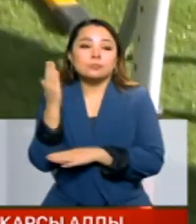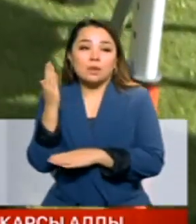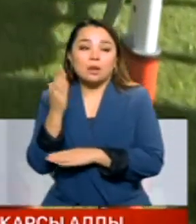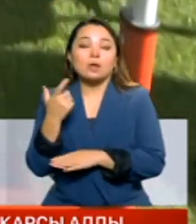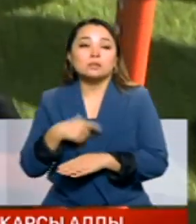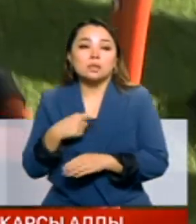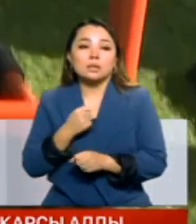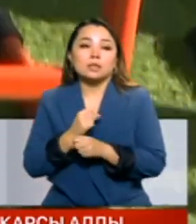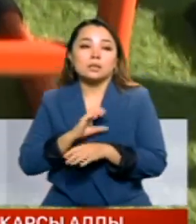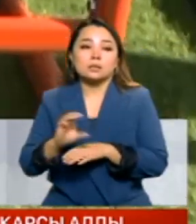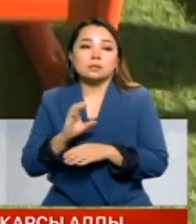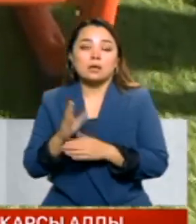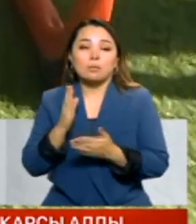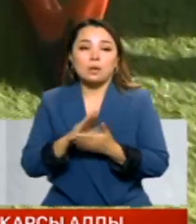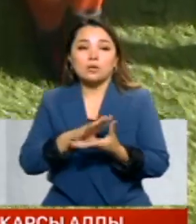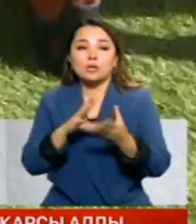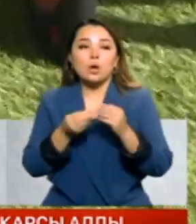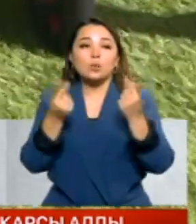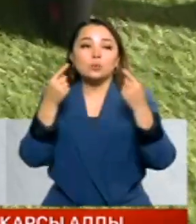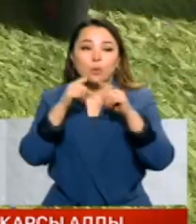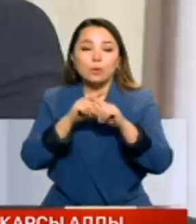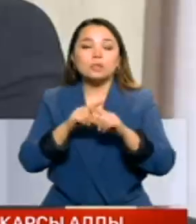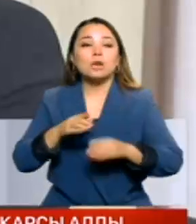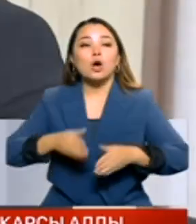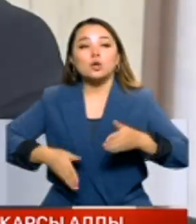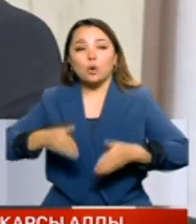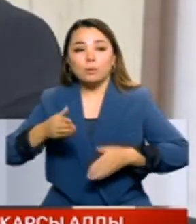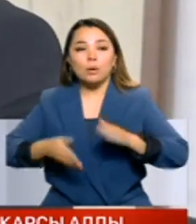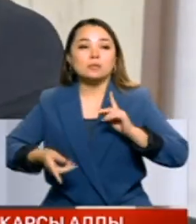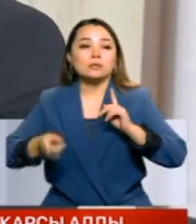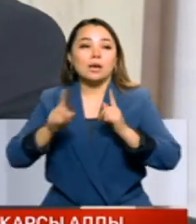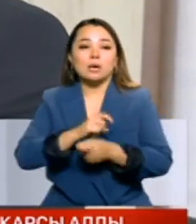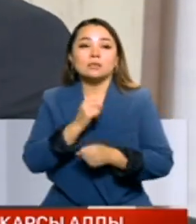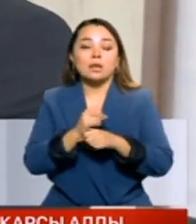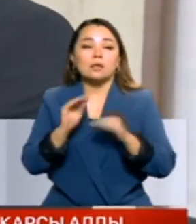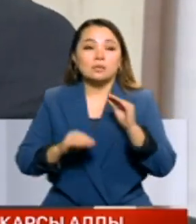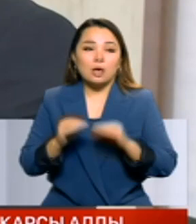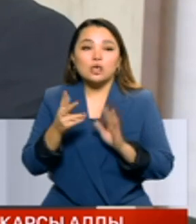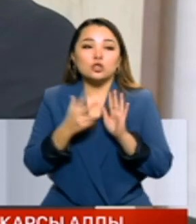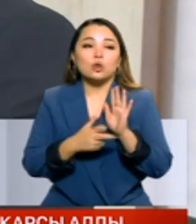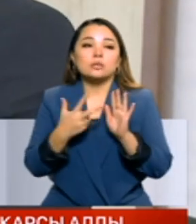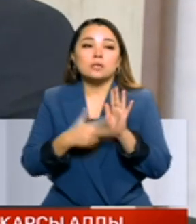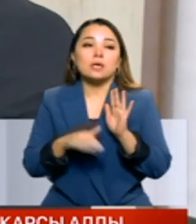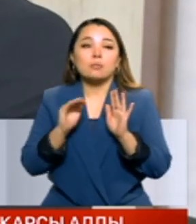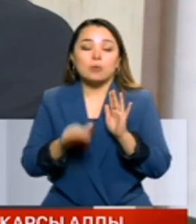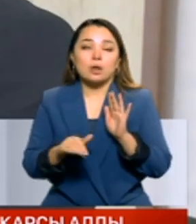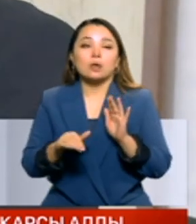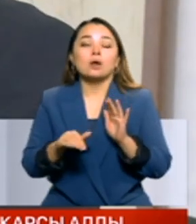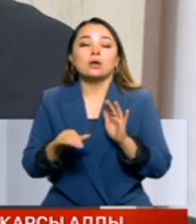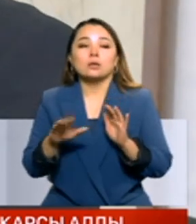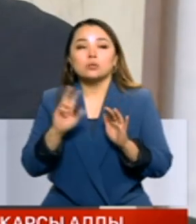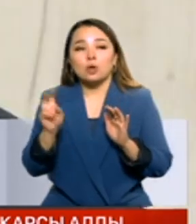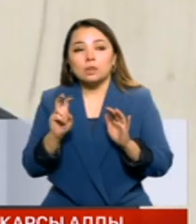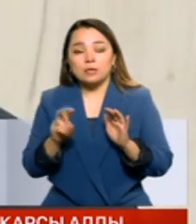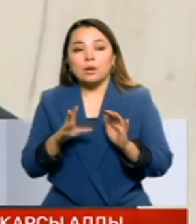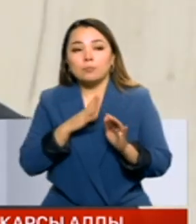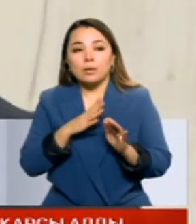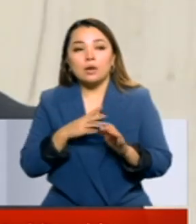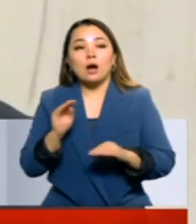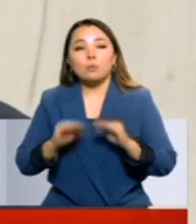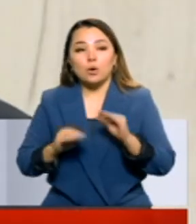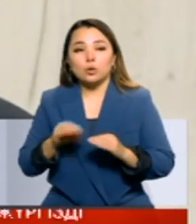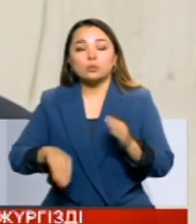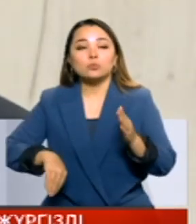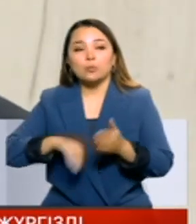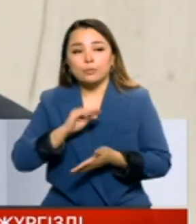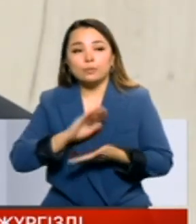өзімізден шығарылады. Полный технологияны роботтық жүйеге айландырдық. Біз 880 мың долларға оборудование алынды қазіргі. Меморандумға